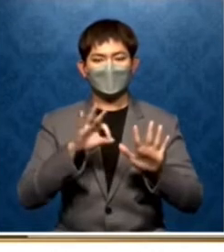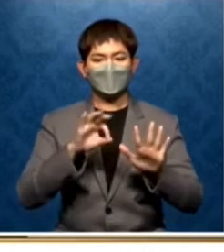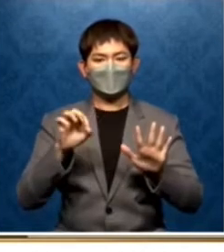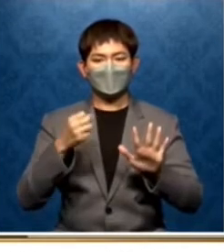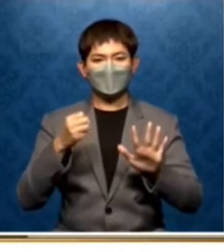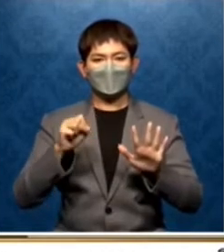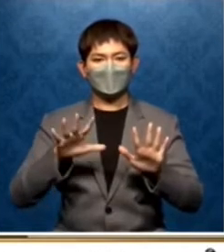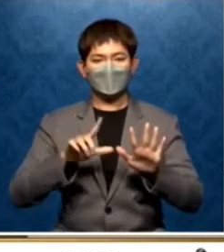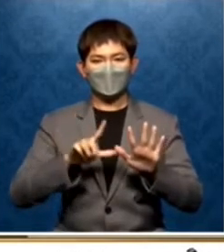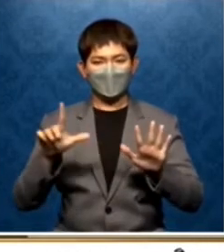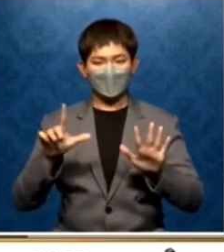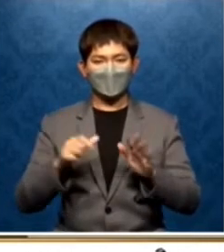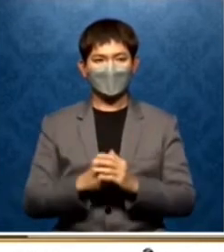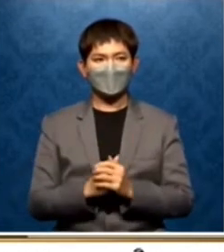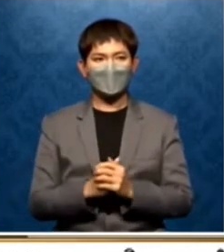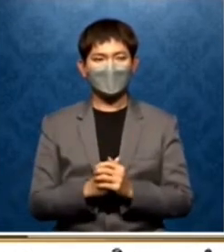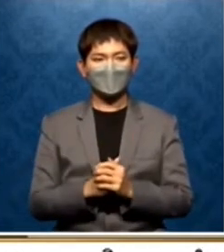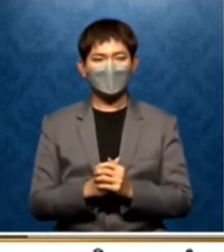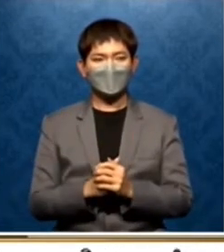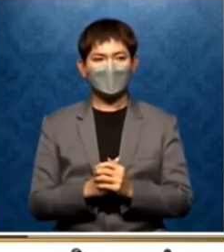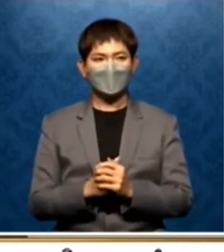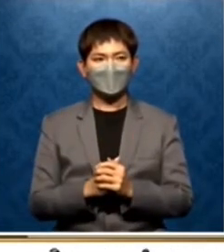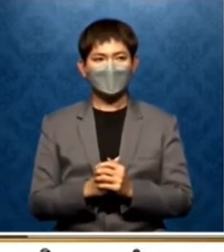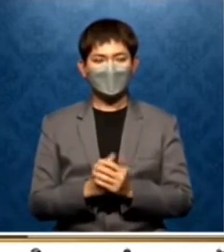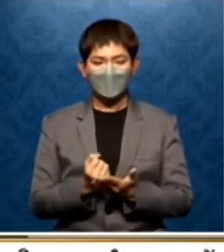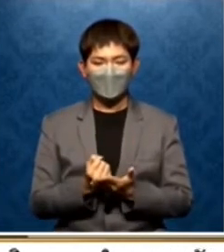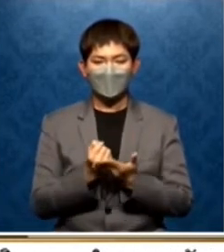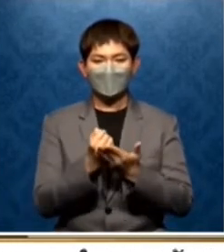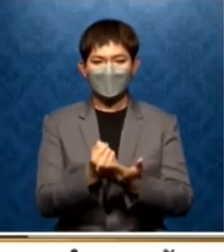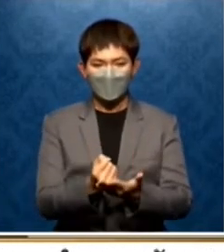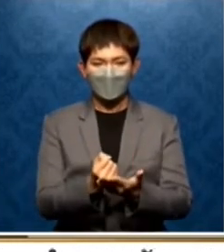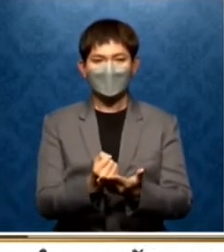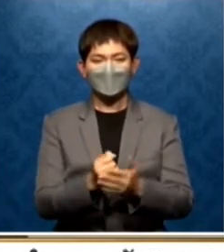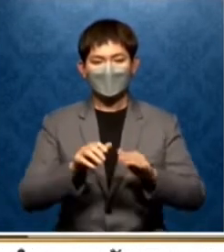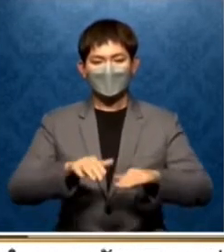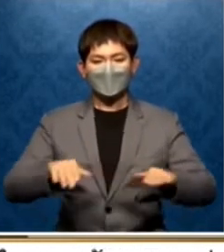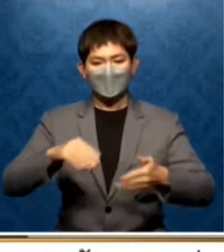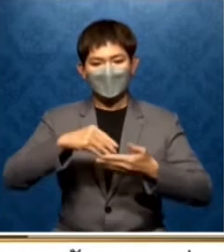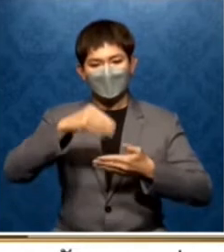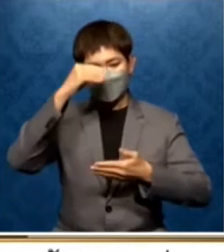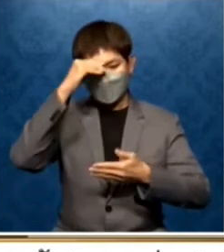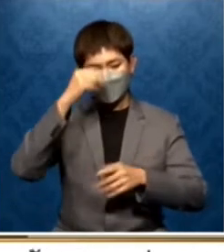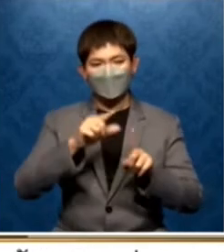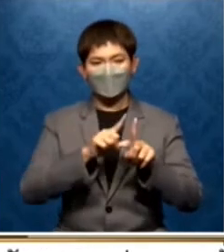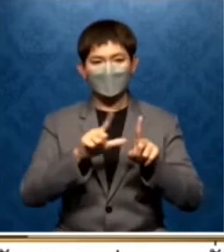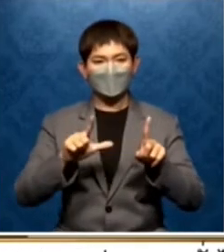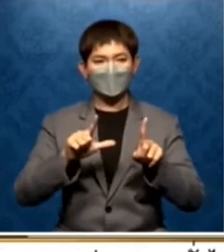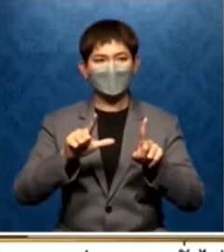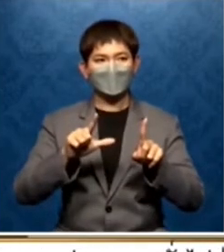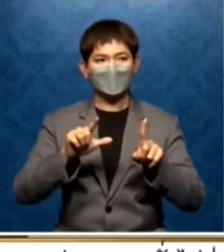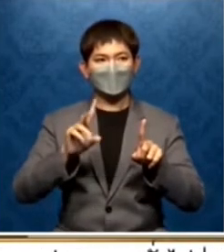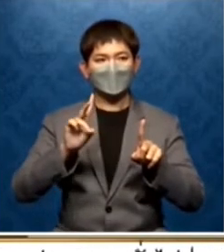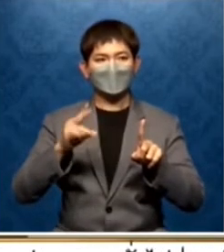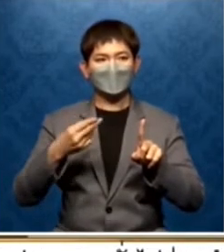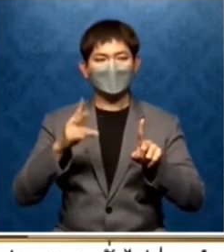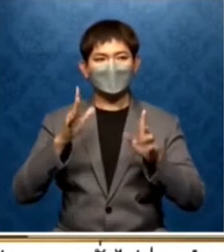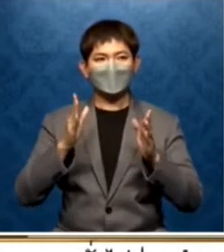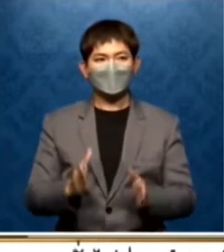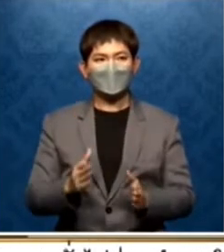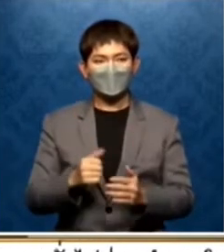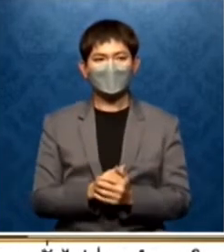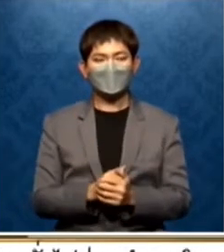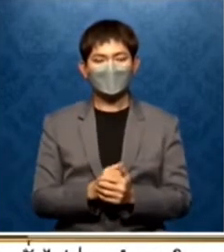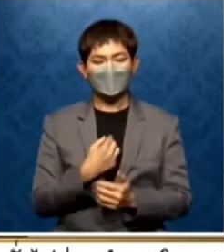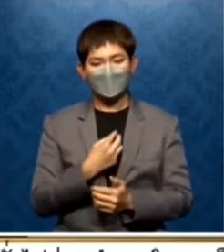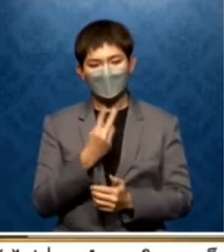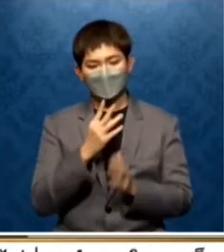5,915 ล้านบาทเสร็จแล้วท่านก็ได้ช่วยเด็กนักเรียนไปทั้งหมด 1,070,000 คนนี่เป็นสิ่ง